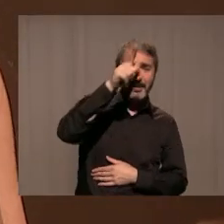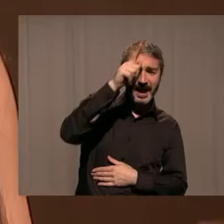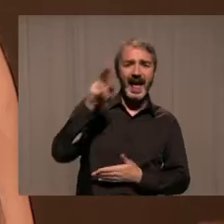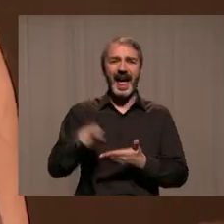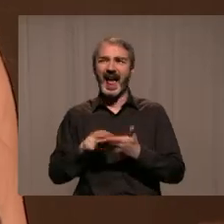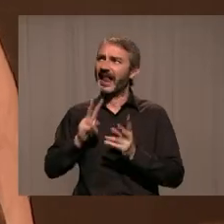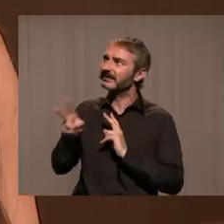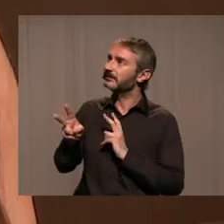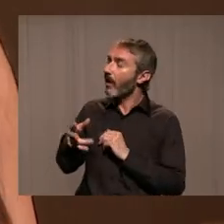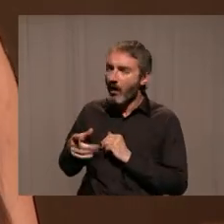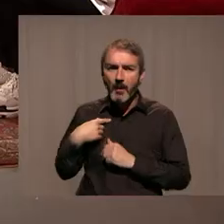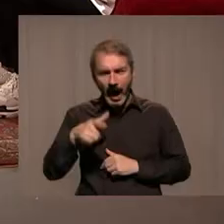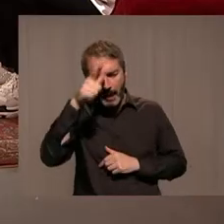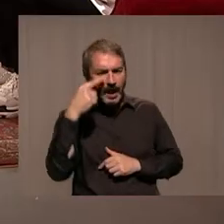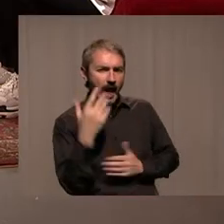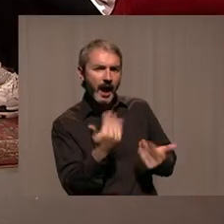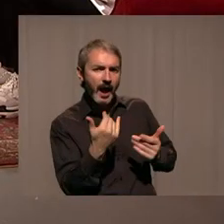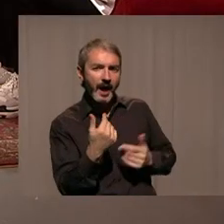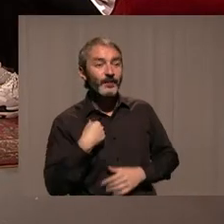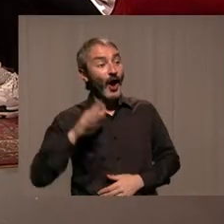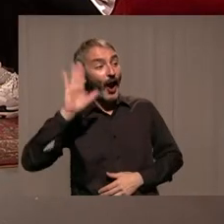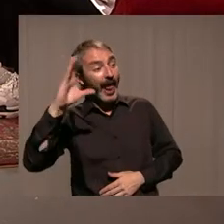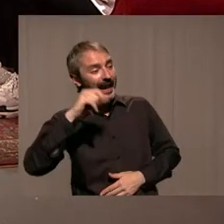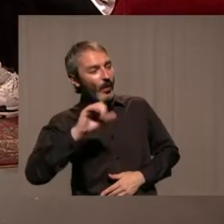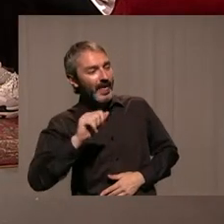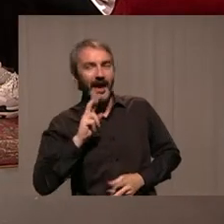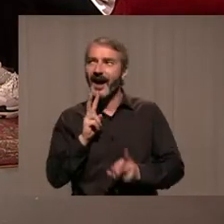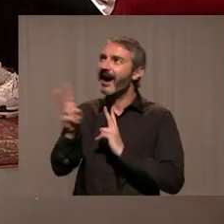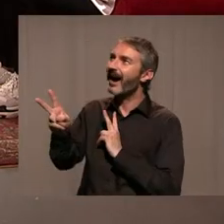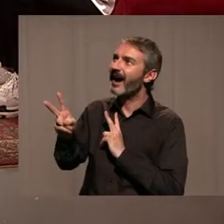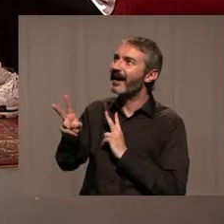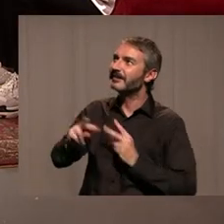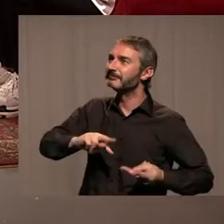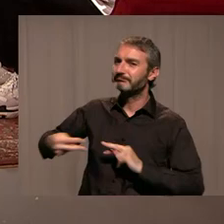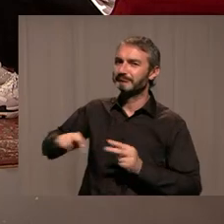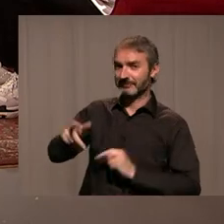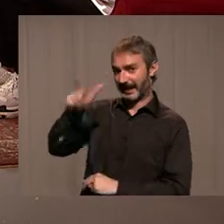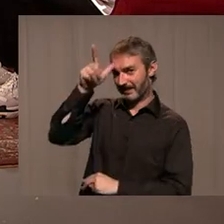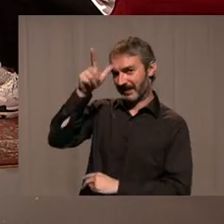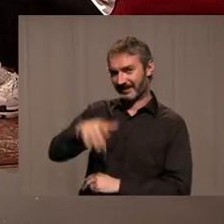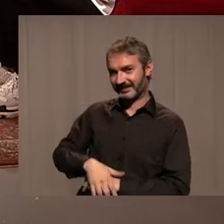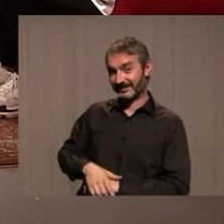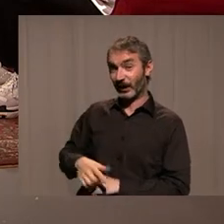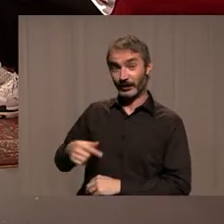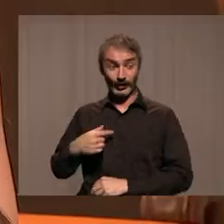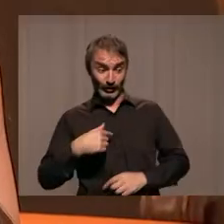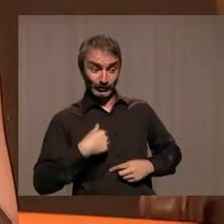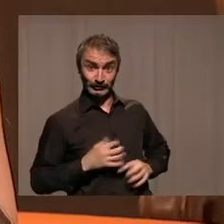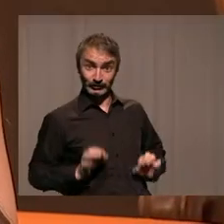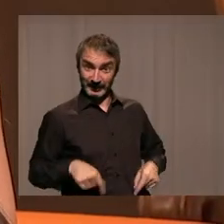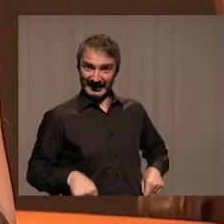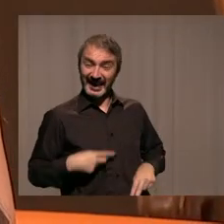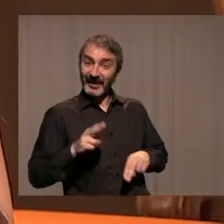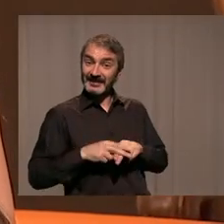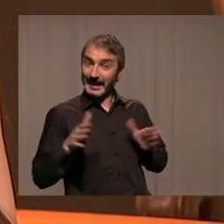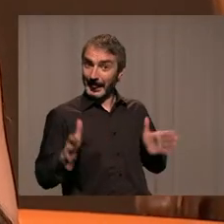ara? A veure, a alemany? Hola, Clàudia, com estàs? Hello, Clàudia Viguet. Som aquí, en una